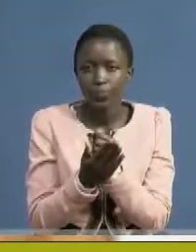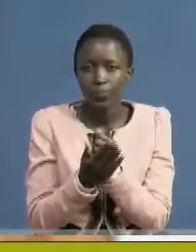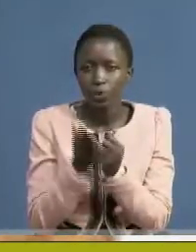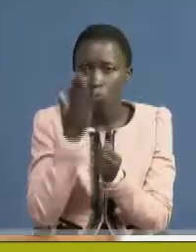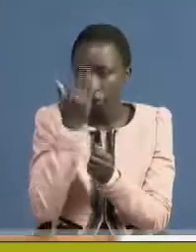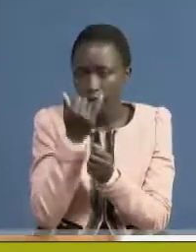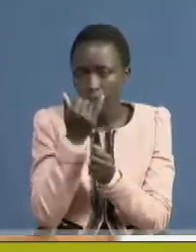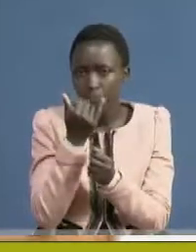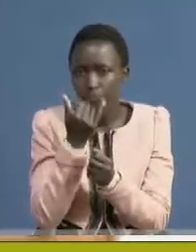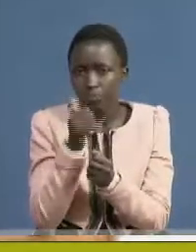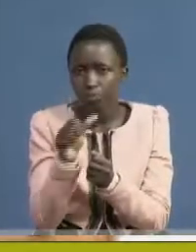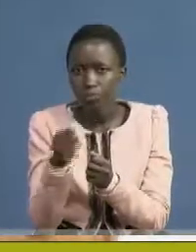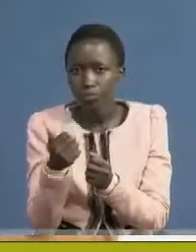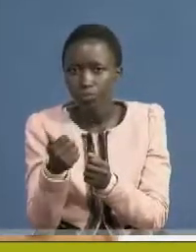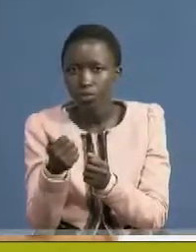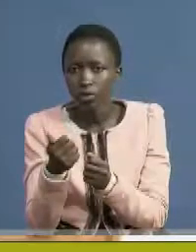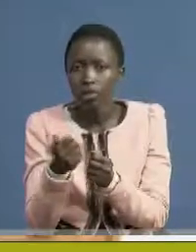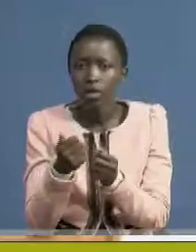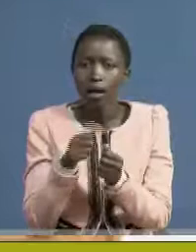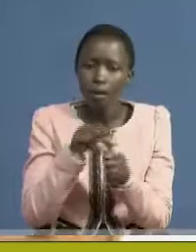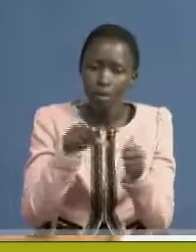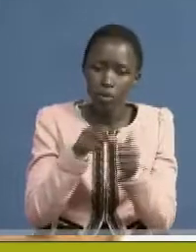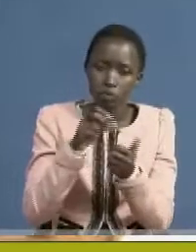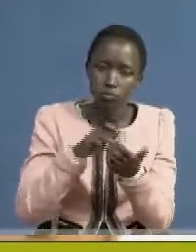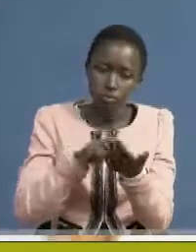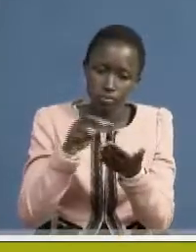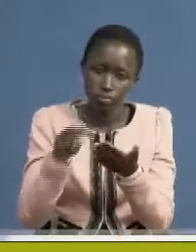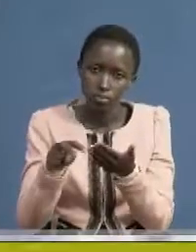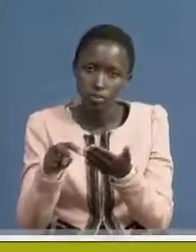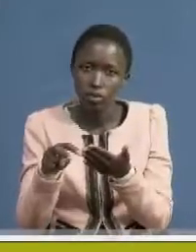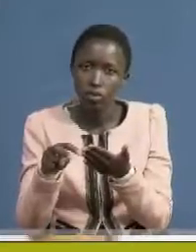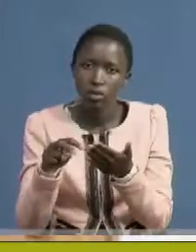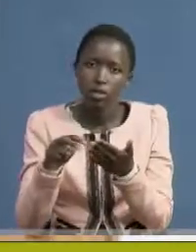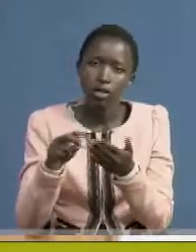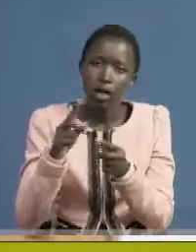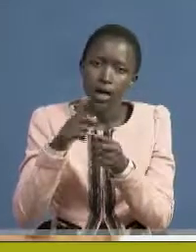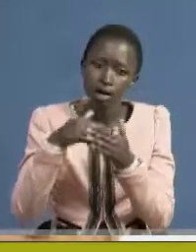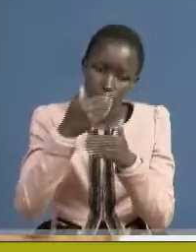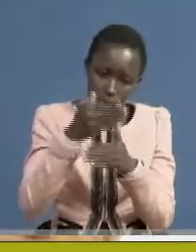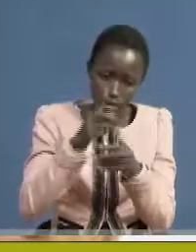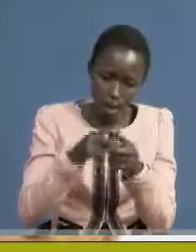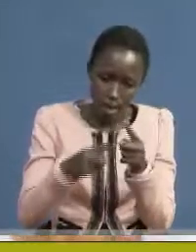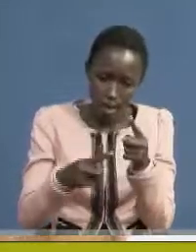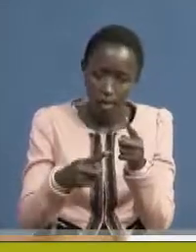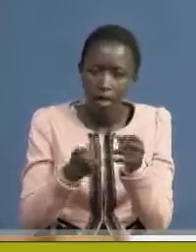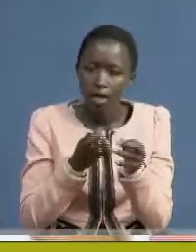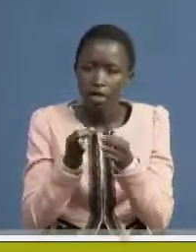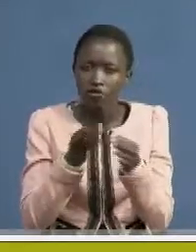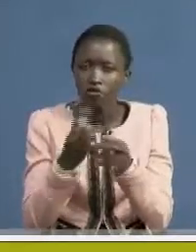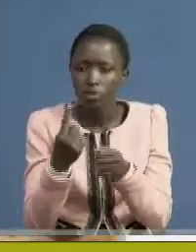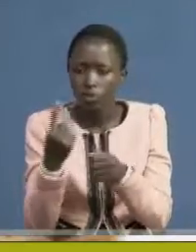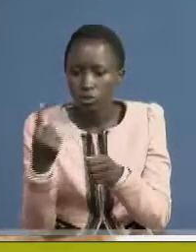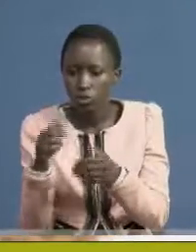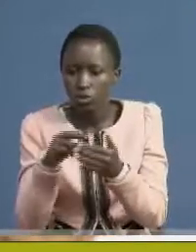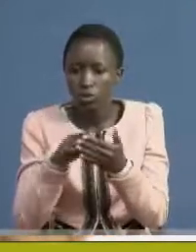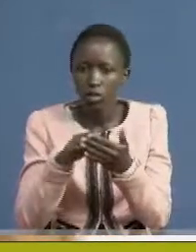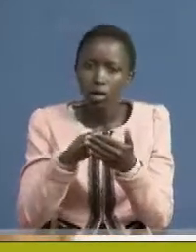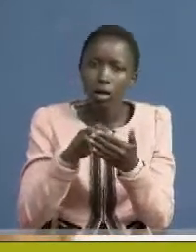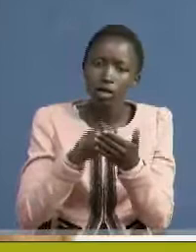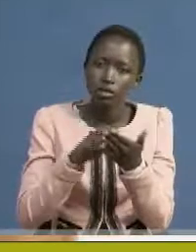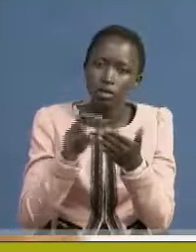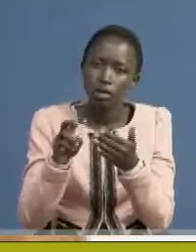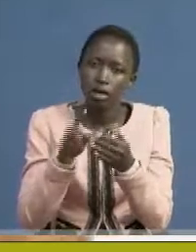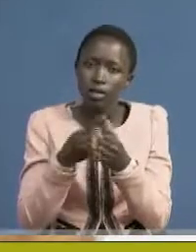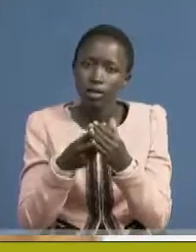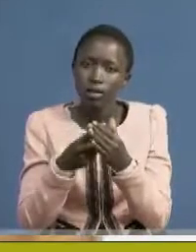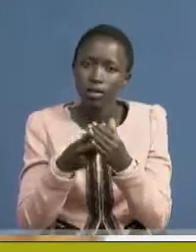kwa sababu wengine wako karibu kustaafu, watastaafu mwaka ujao. Na sasa kama kila mtu atakuwa na staafu, ni kumaanisha